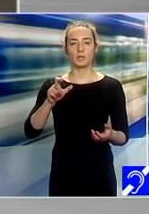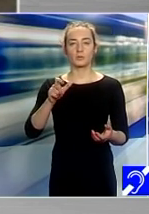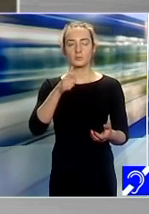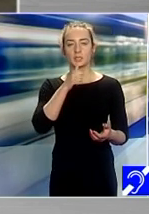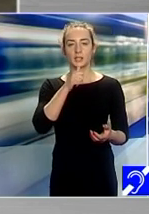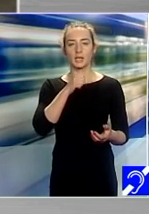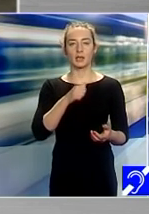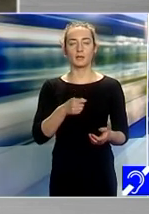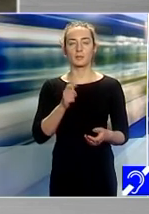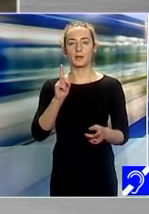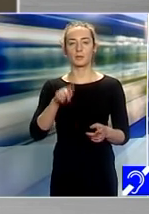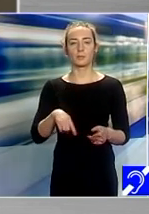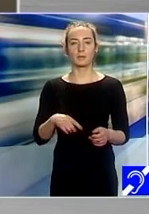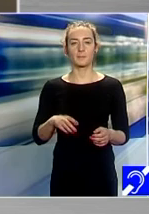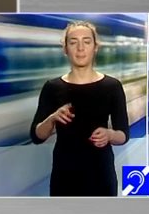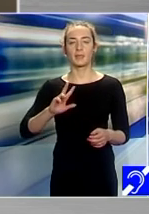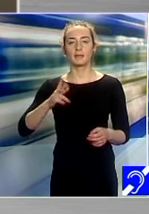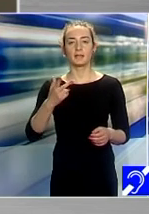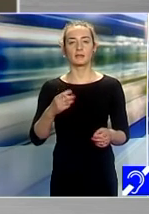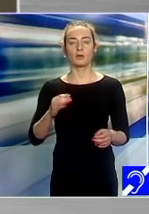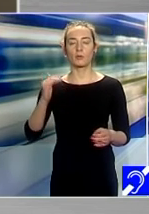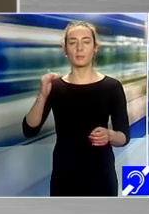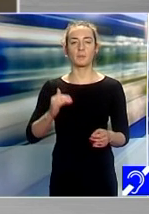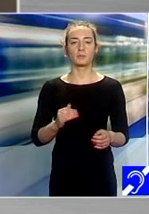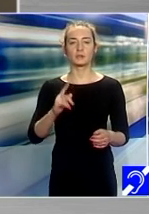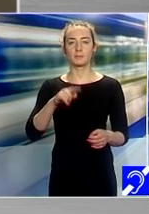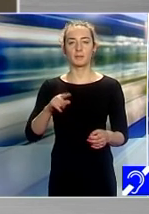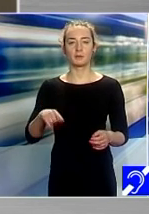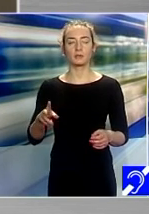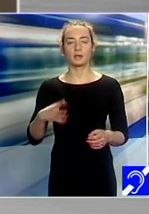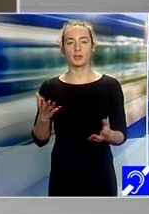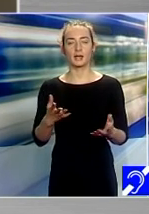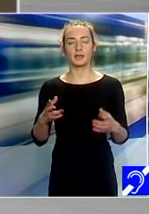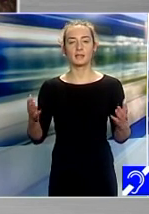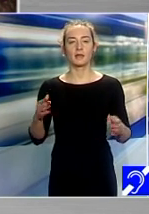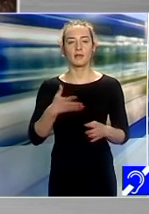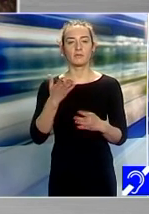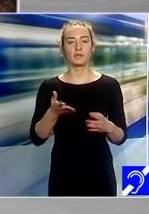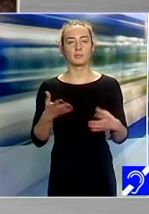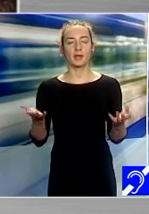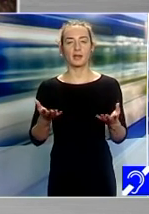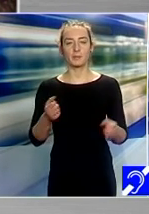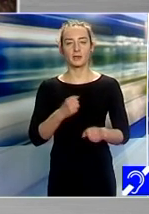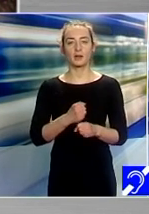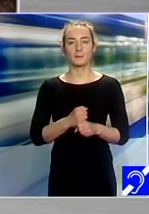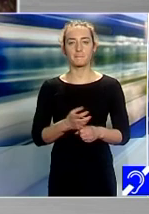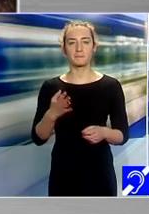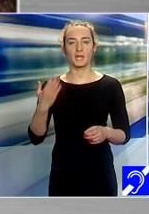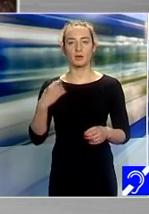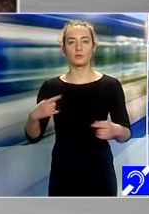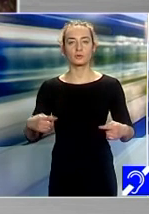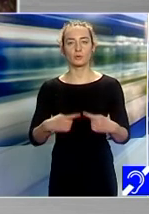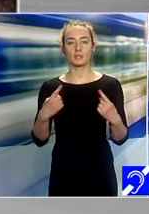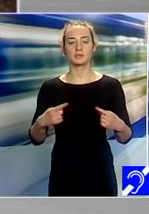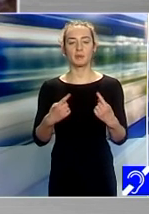3 ori mai mică decât indemnizația maximă acordată celor care se întorc la serviciu cu un an mai devreme. A fost o dezbatere